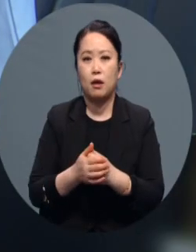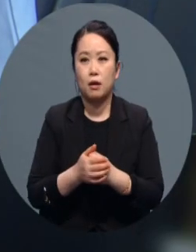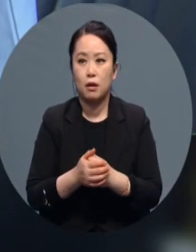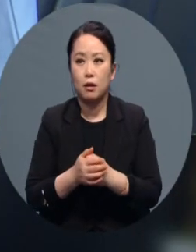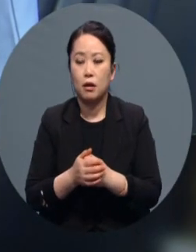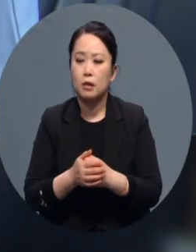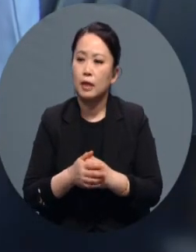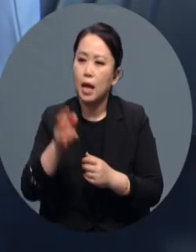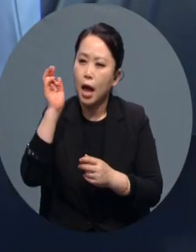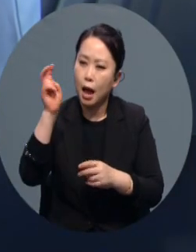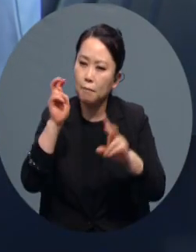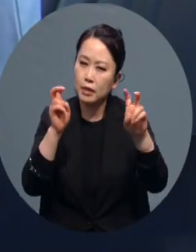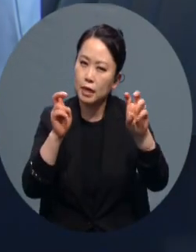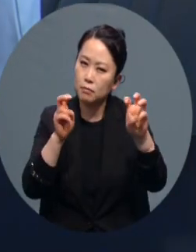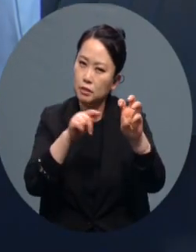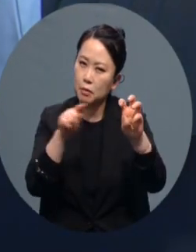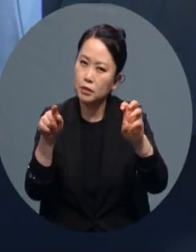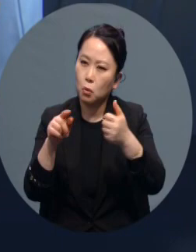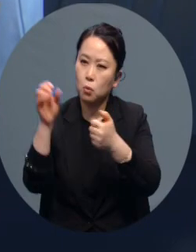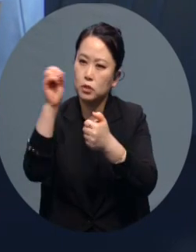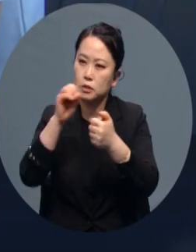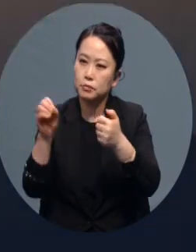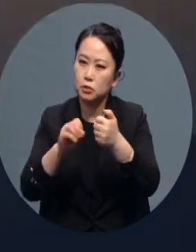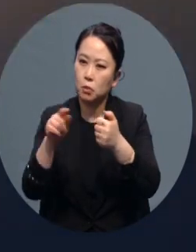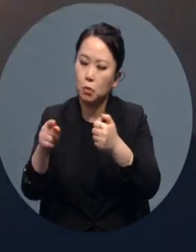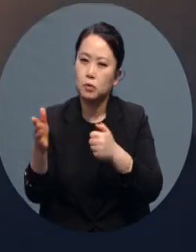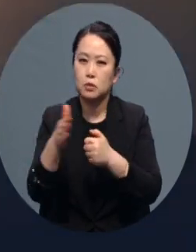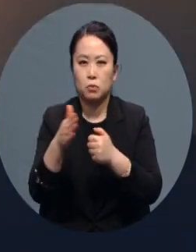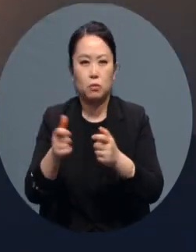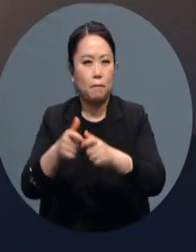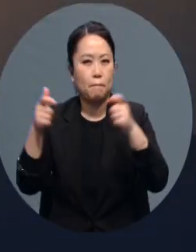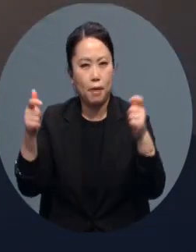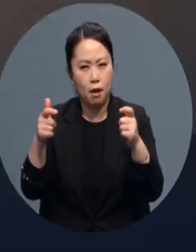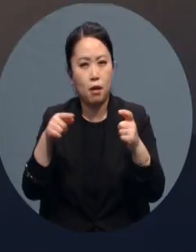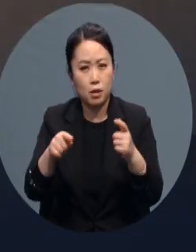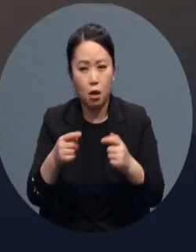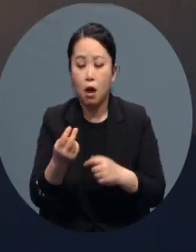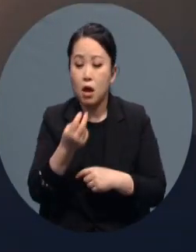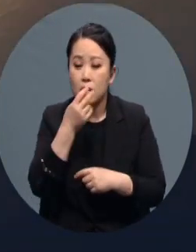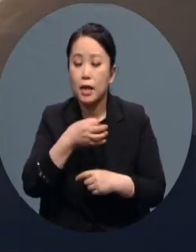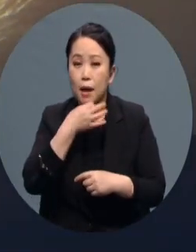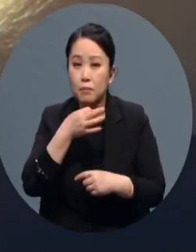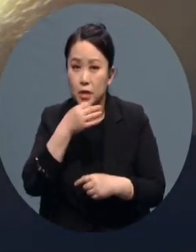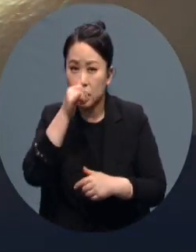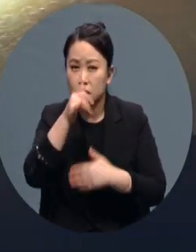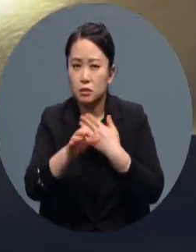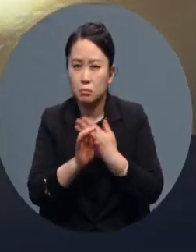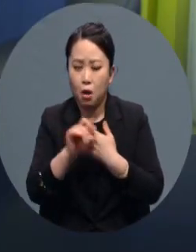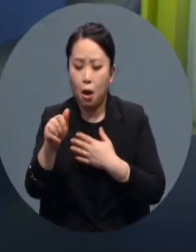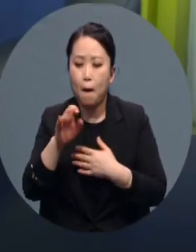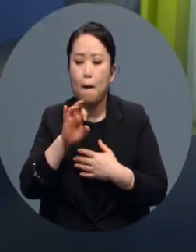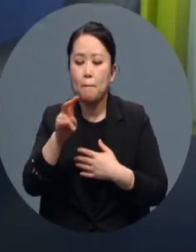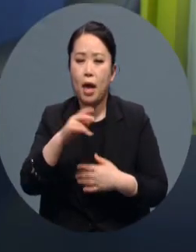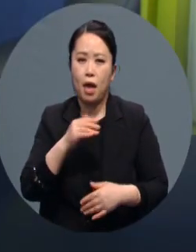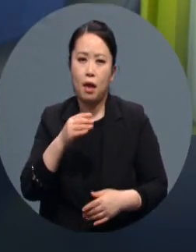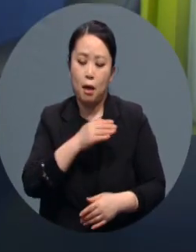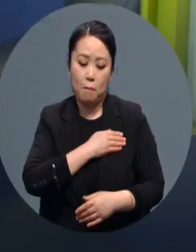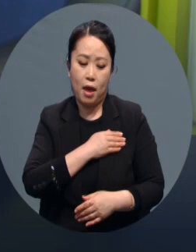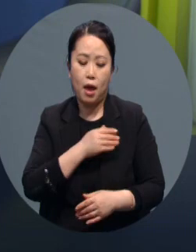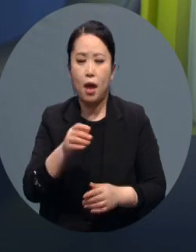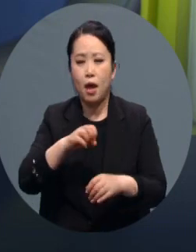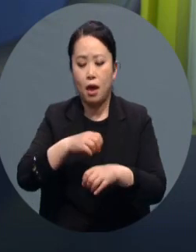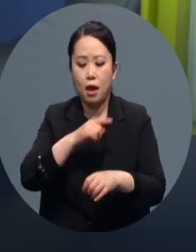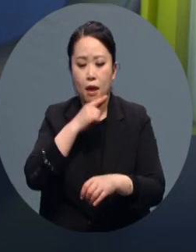한 30%에서 50% 정도 많아진 것 같습니다. 이런 호흡기 증상이 심해지면 폐렴 이런 게 자주 생기기 때문에 호흡